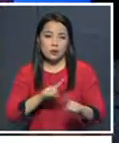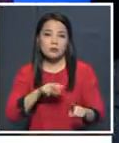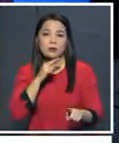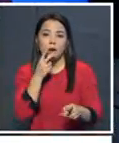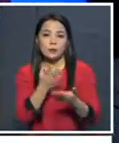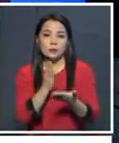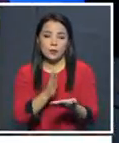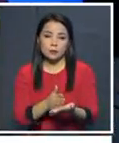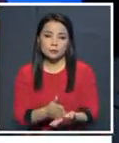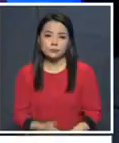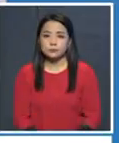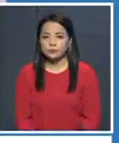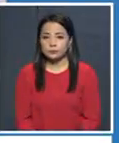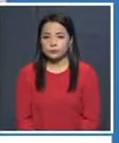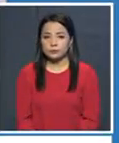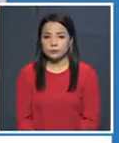отыр.